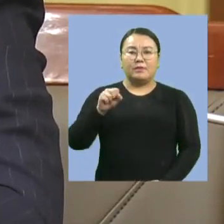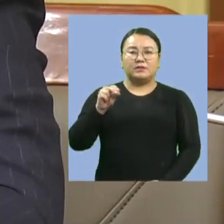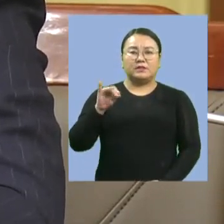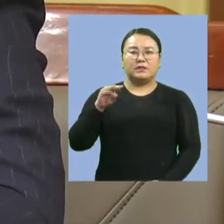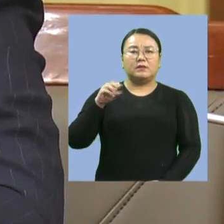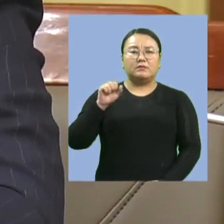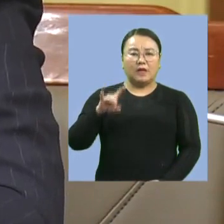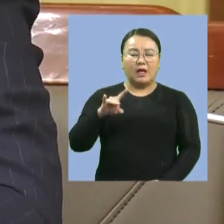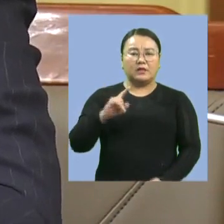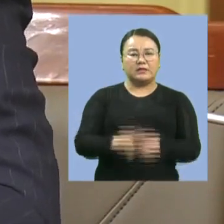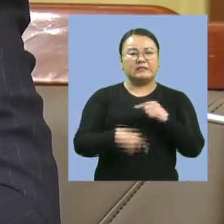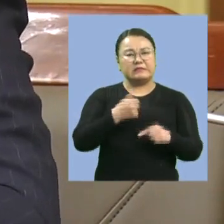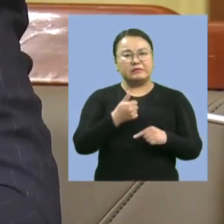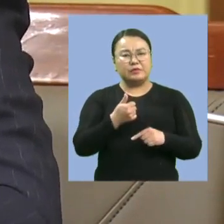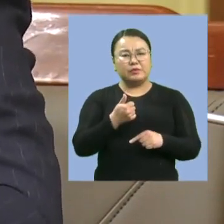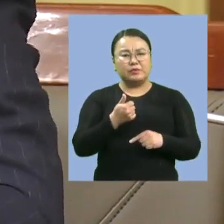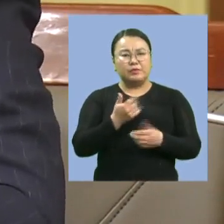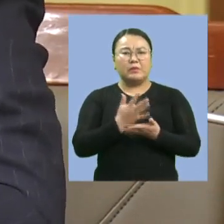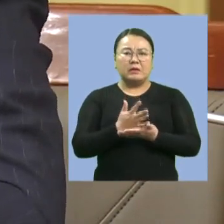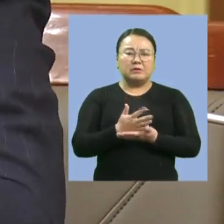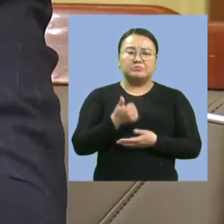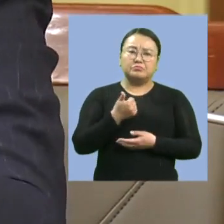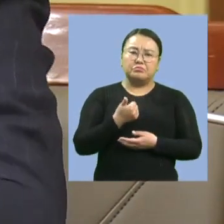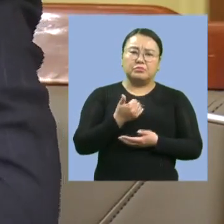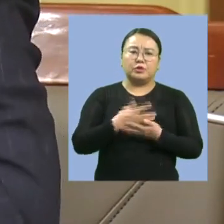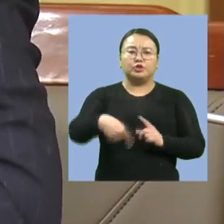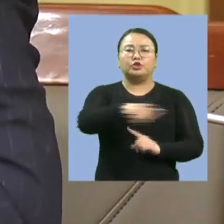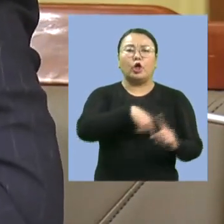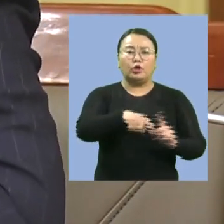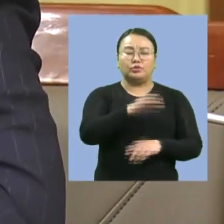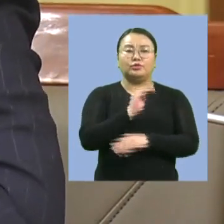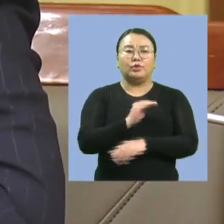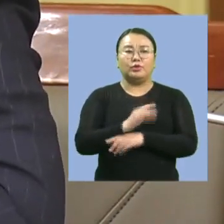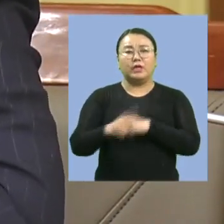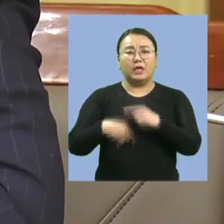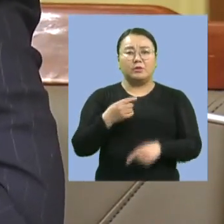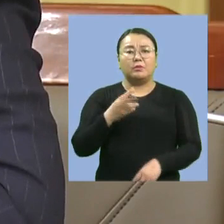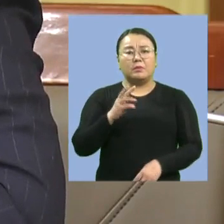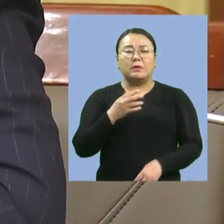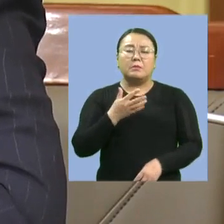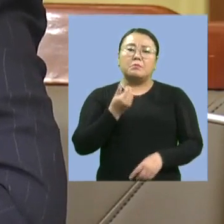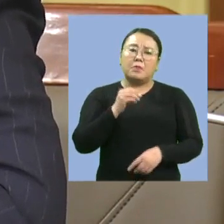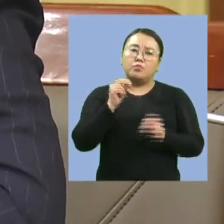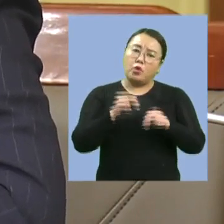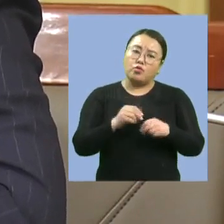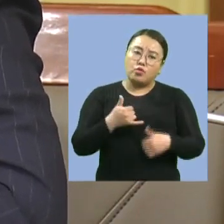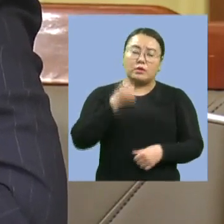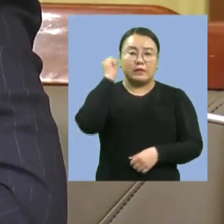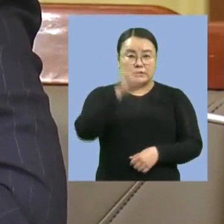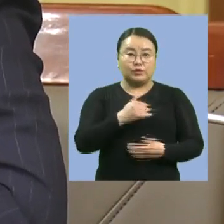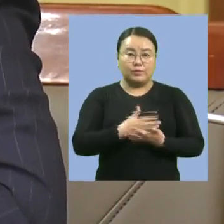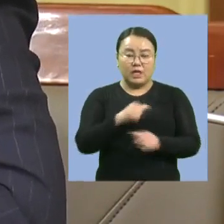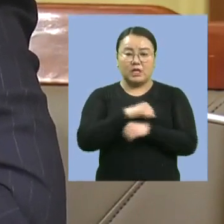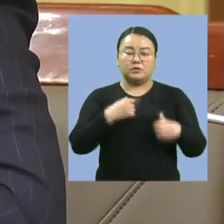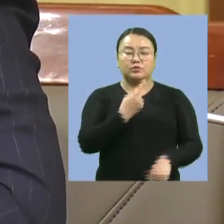магистрат нь бас жаахан давуу байвал яасан юм бэ гэдэг. Нөгөө тойргийн төлөөлөл давуу байвал яасан юм бэ гэдэг ийм саналуд байгаа. За нөгөө талаас